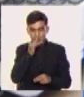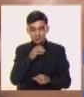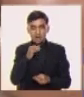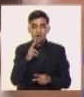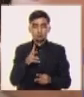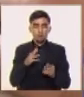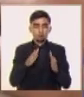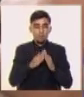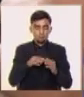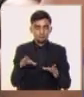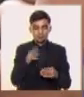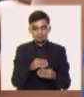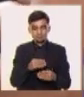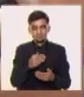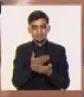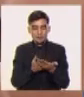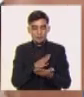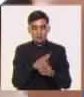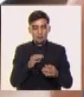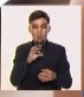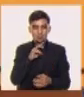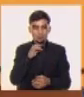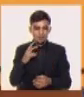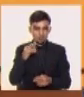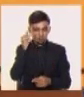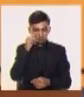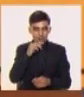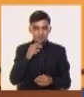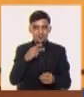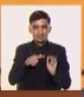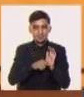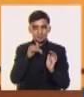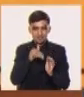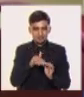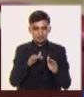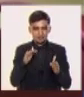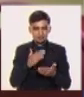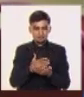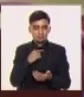онлайн. В этом году в первый класс в Алматы должны пойти свыше 27 тысяч малышей. Thank you.